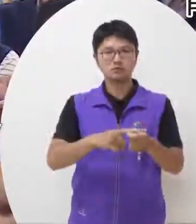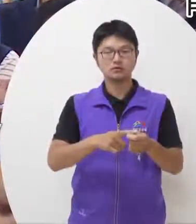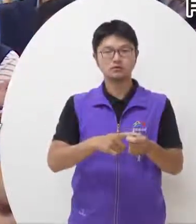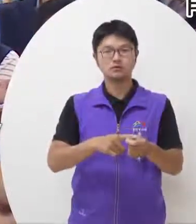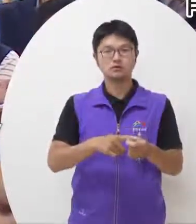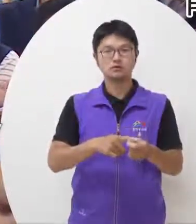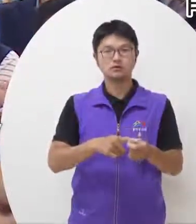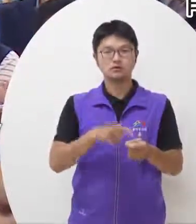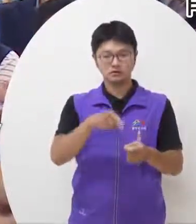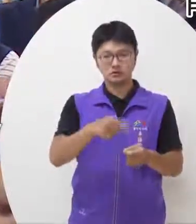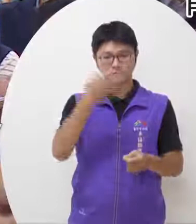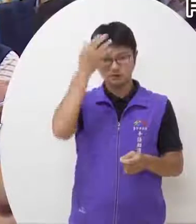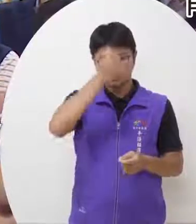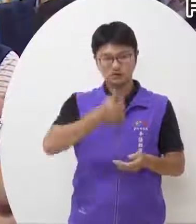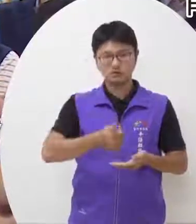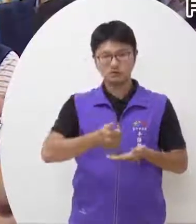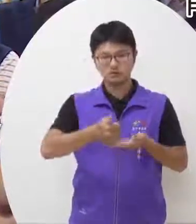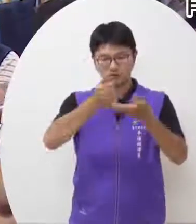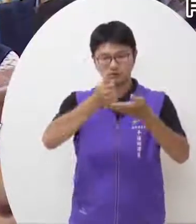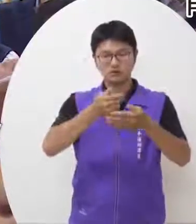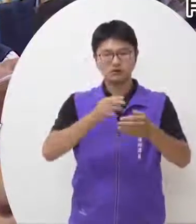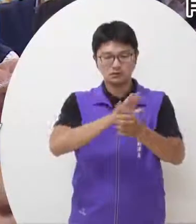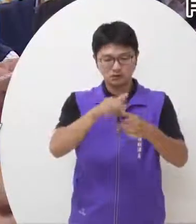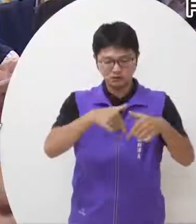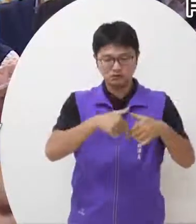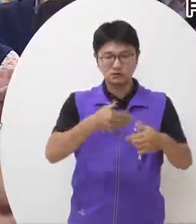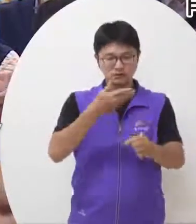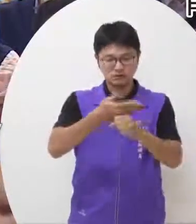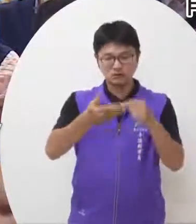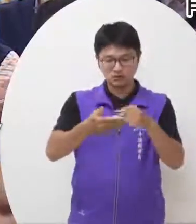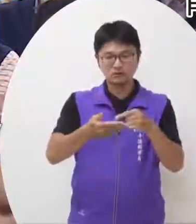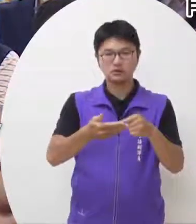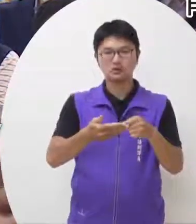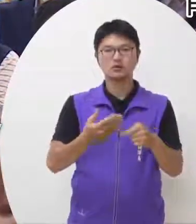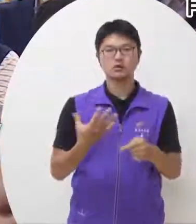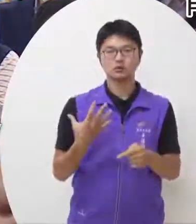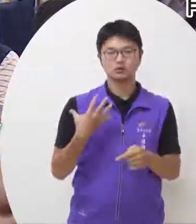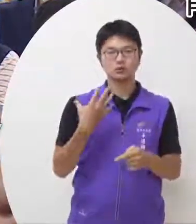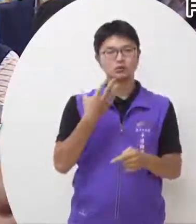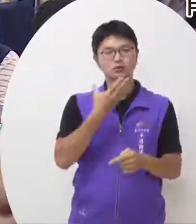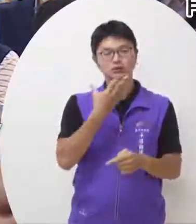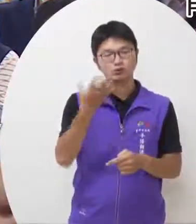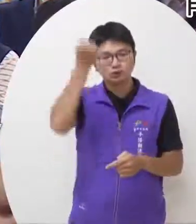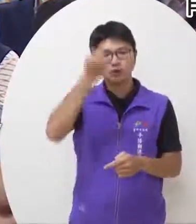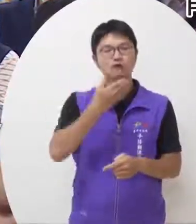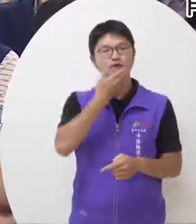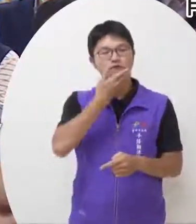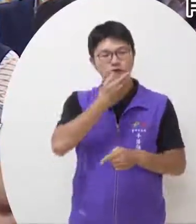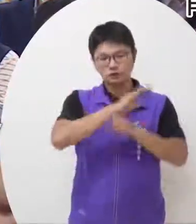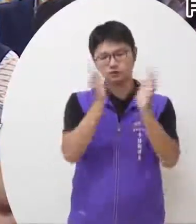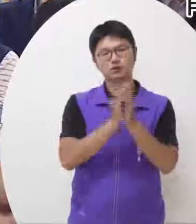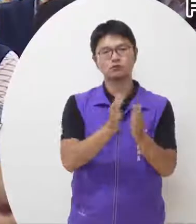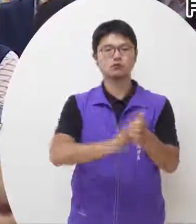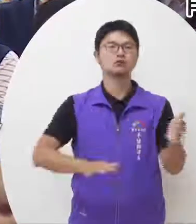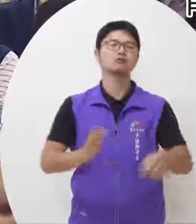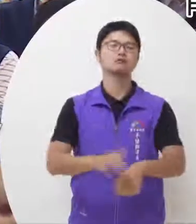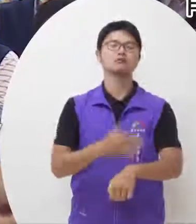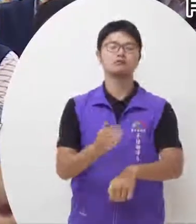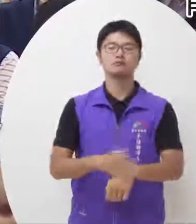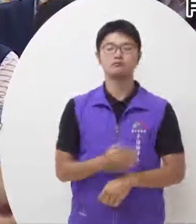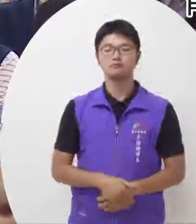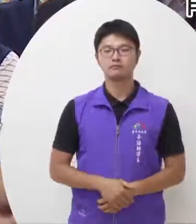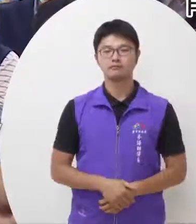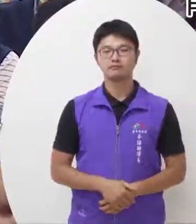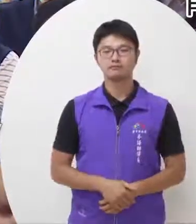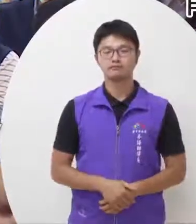持着该张敬老爱心卡去搭公车，权利都不会受到影响。那这个部分再做个报告。那第三个，刚才有里长